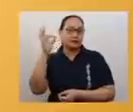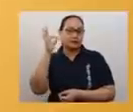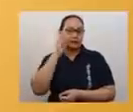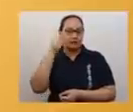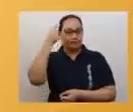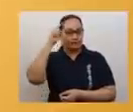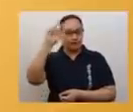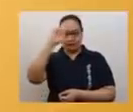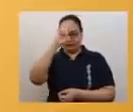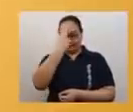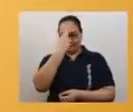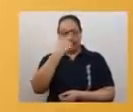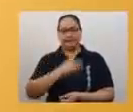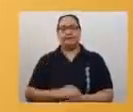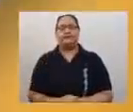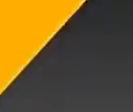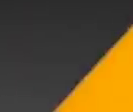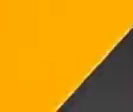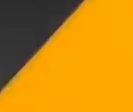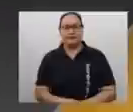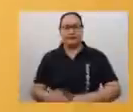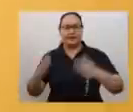sa mga paalala.